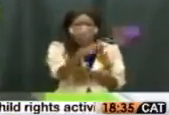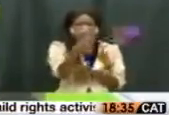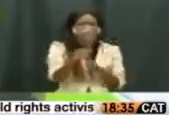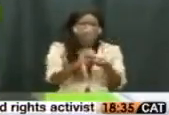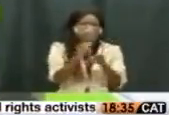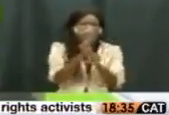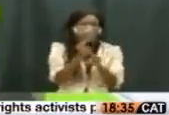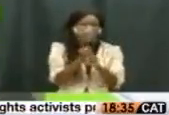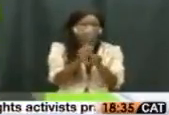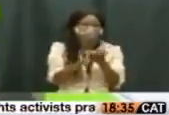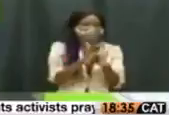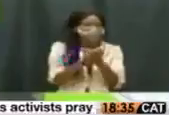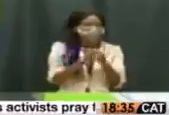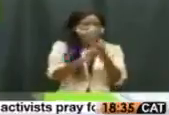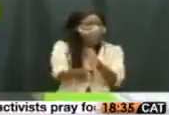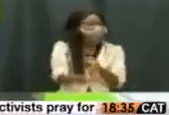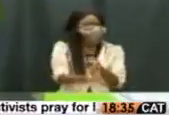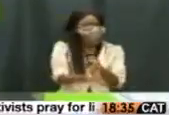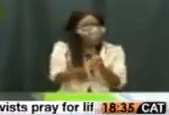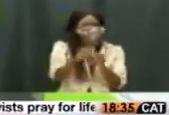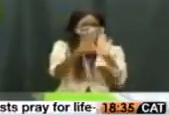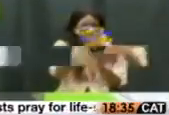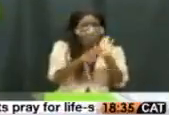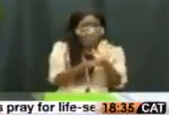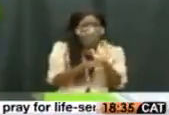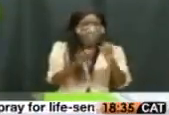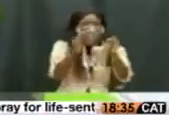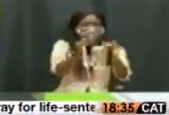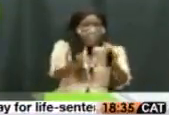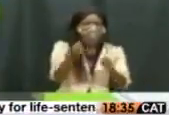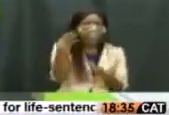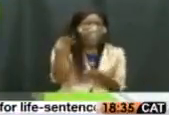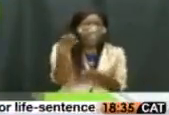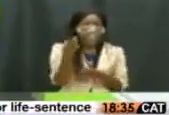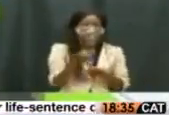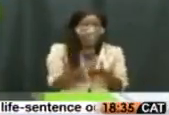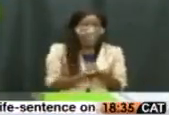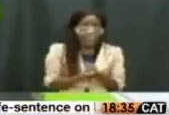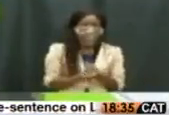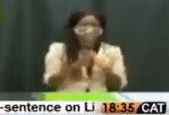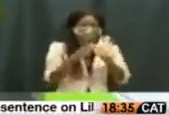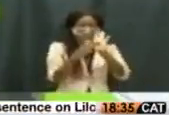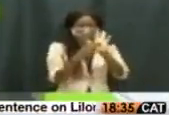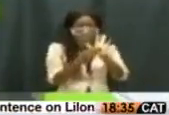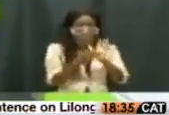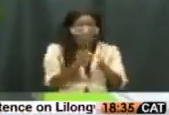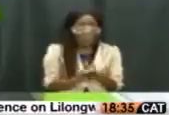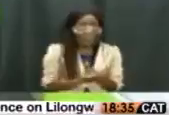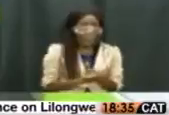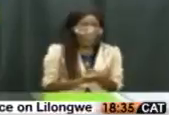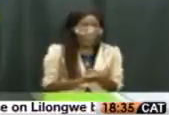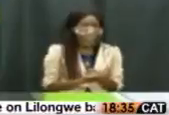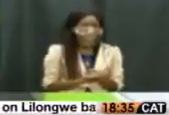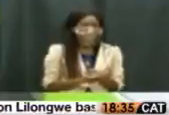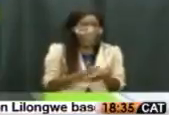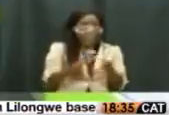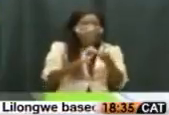sizugwirizana ndi magalans amene aboma apanga mwachisanzo zinthu za